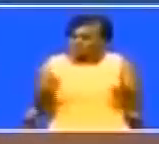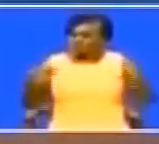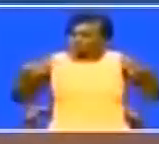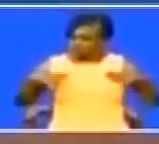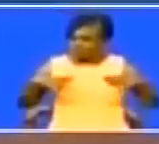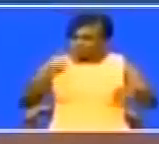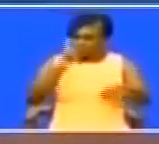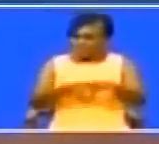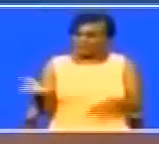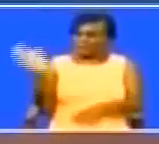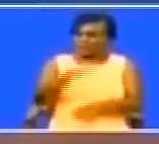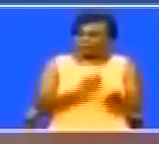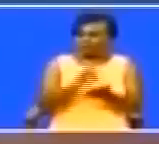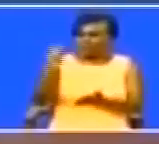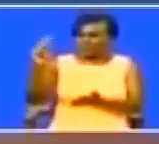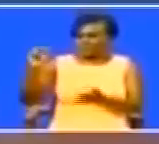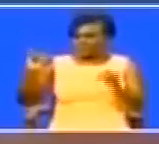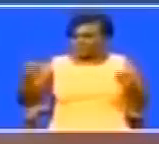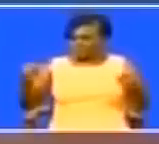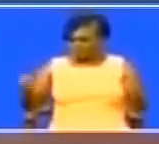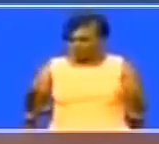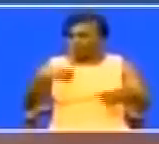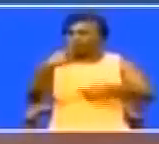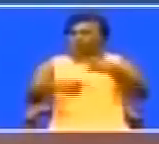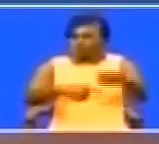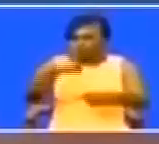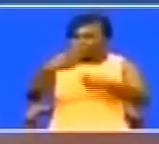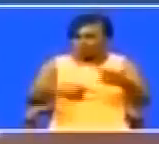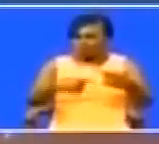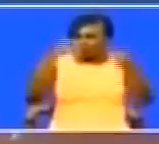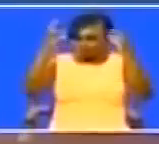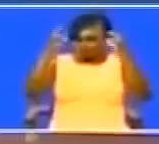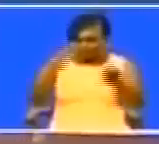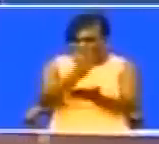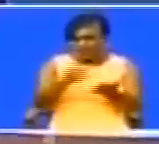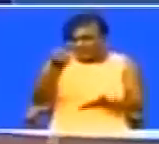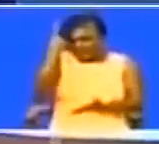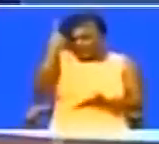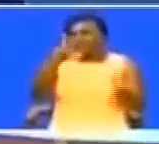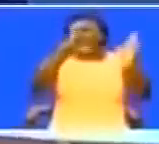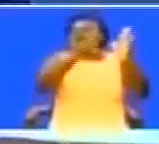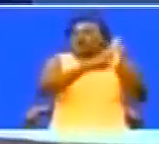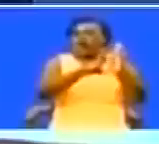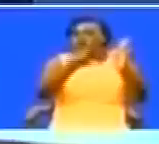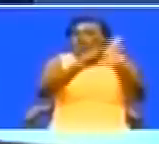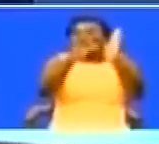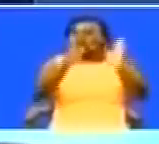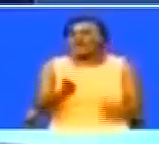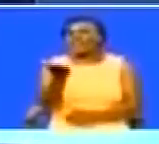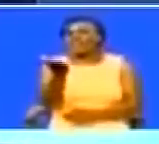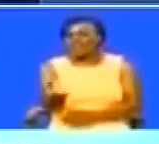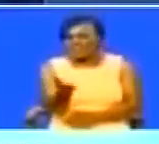mafupi, nitakaporudi basi kupitia KTN News nitaendelea na ile awamu ya elewa sheria hilo nikiwa na wakili George